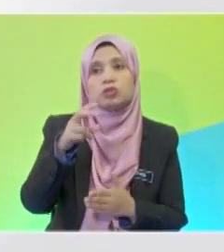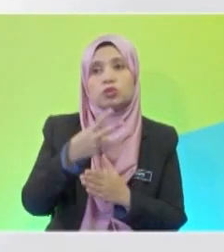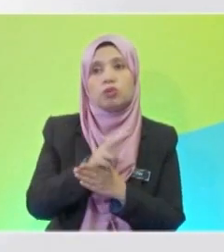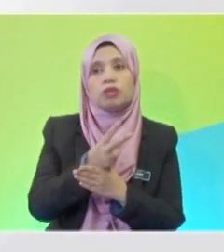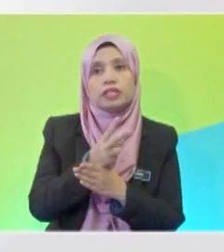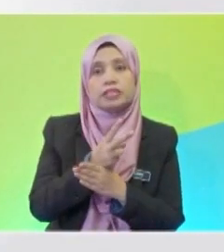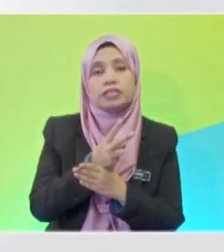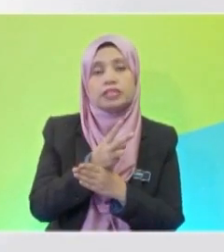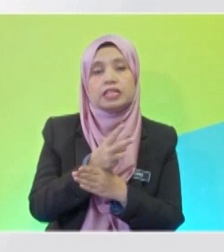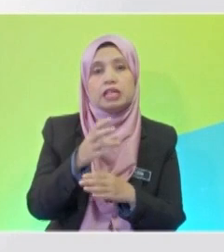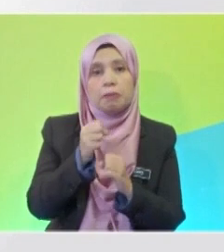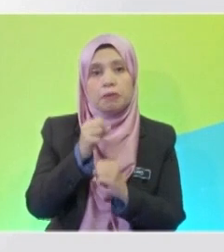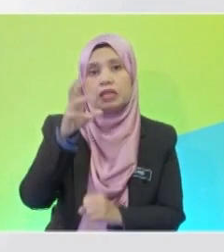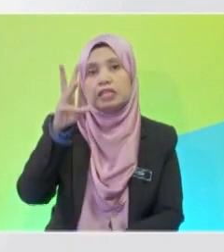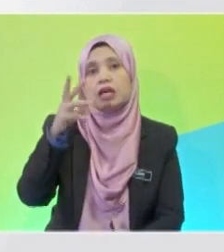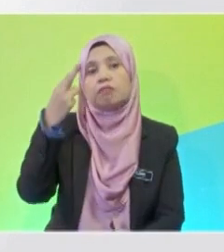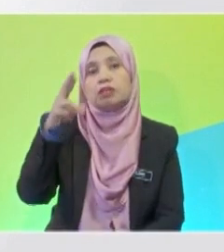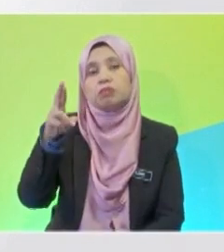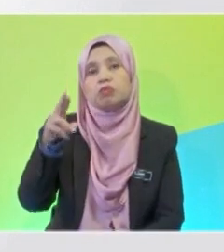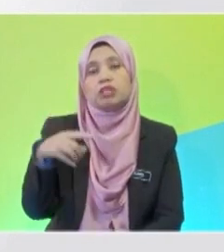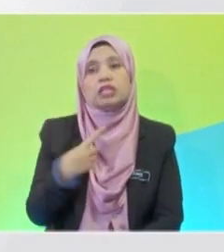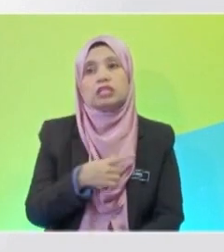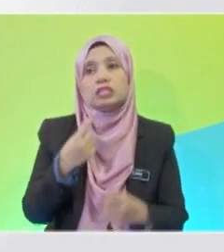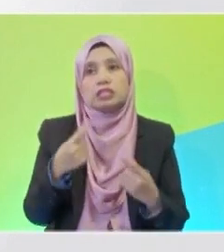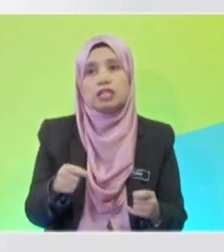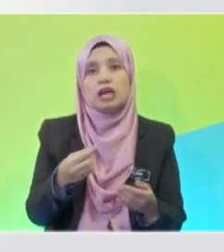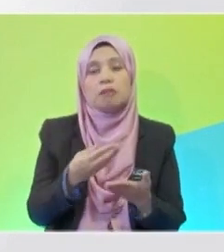sepatutnya dapat RM6,000. Ya, kita telah bayar